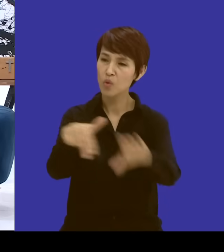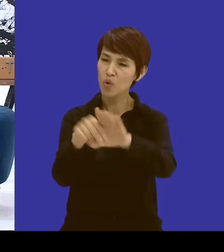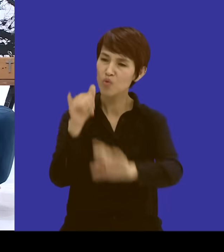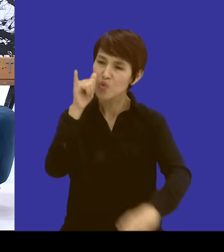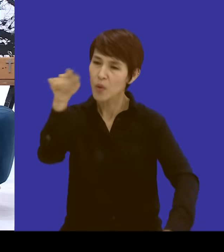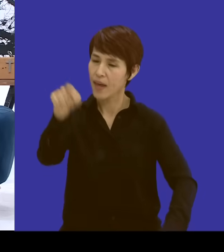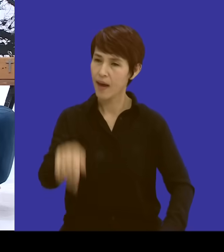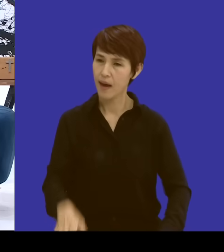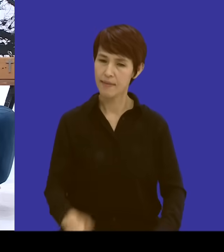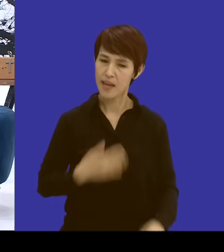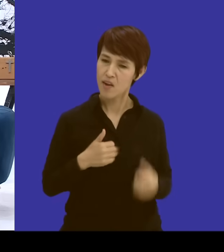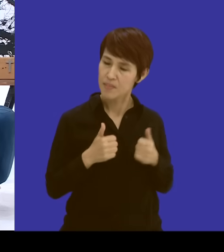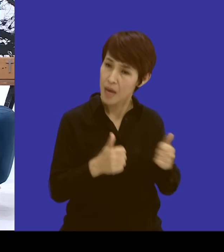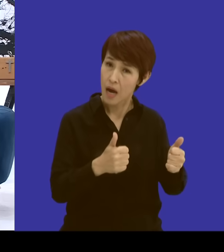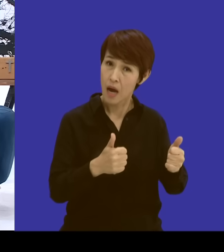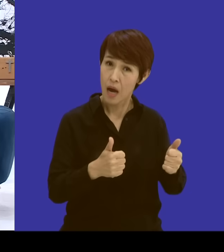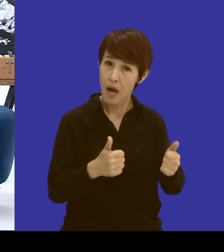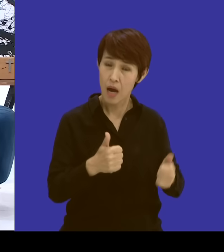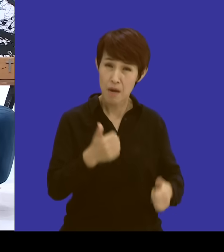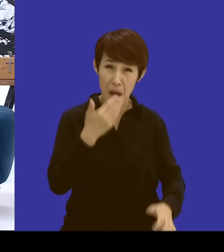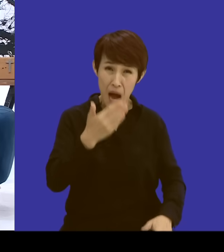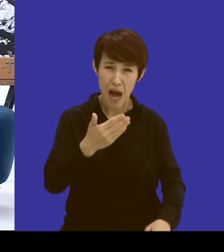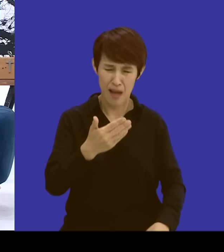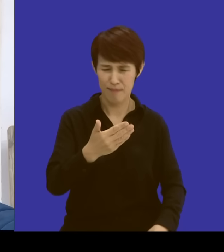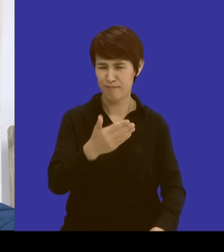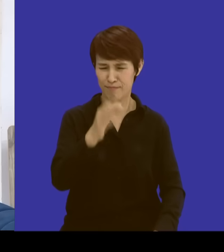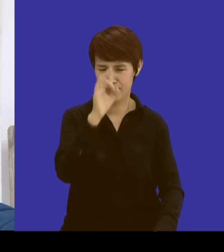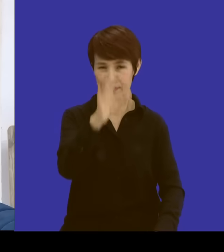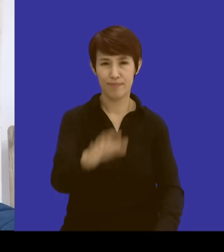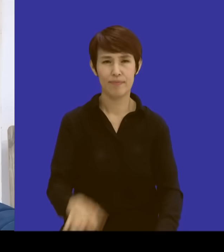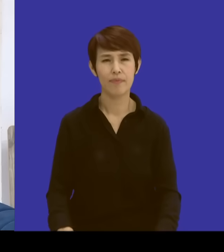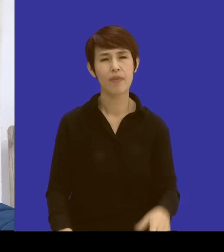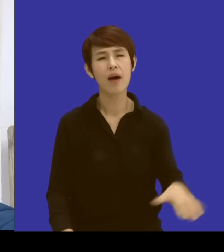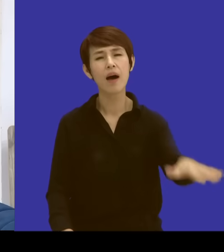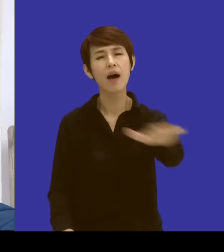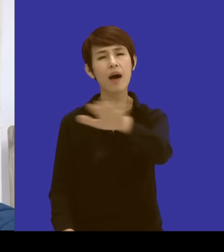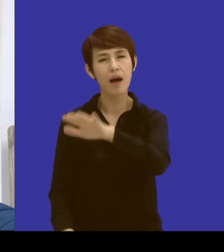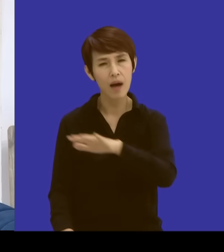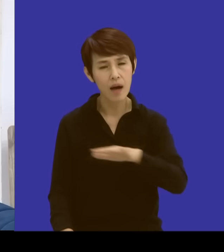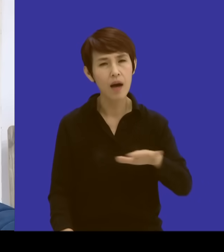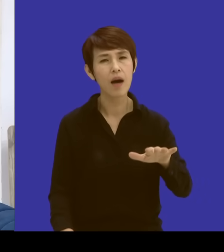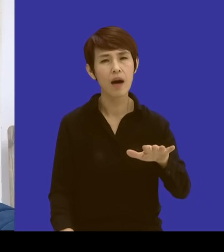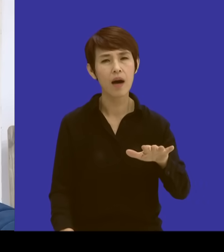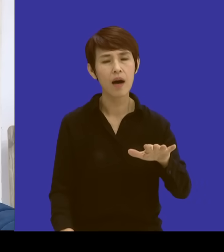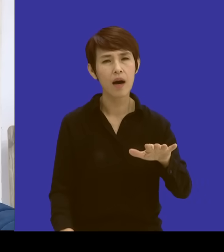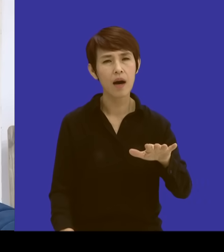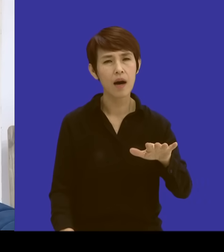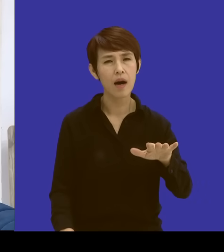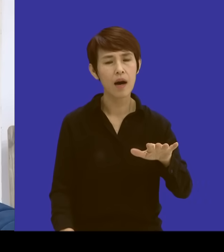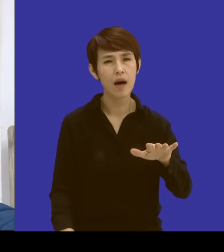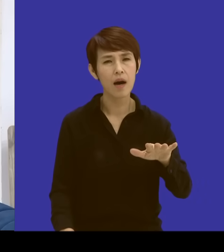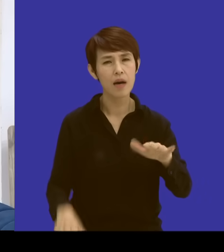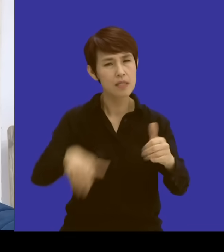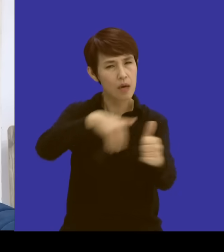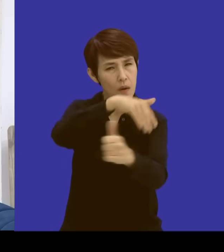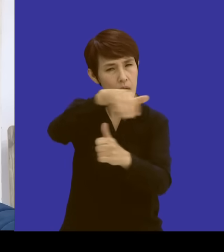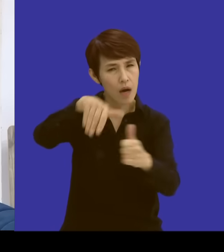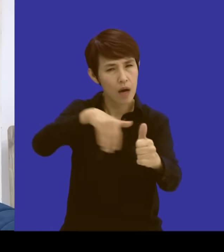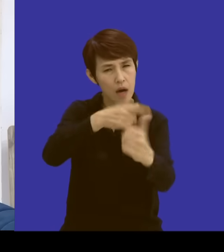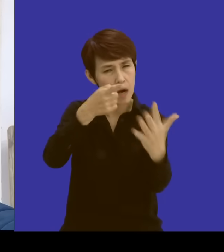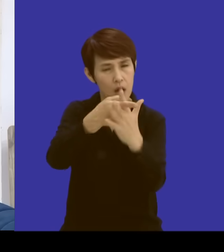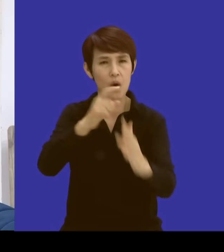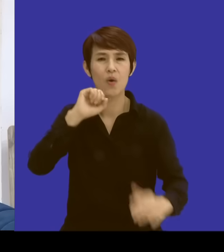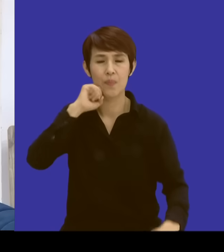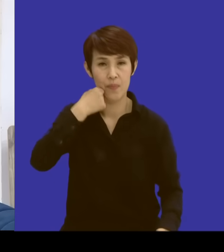중독이고 나는 열심히야 라고 말할 수 있겠어요. 그러니까 우리 모두 이것 사이 어디에 있겠다 그런 생각이